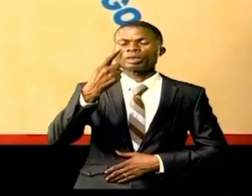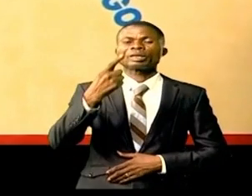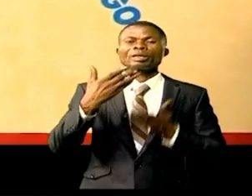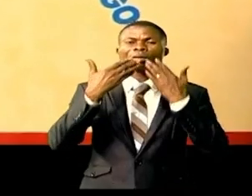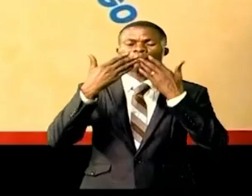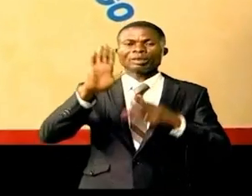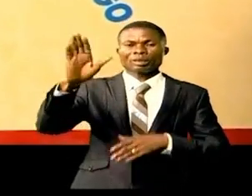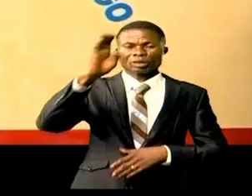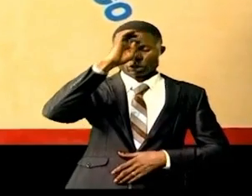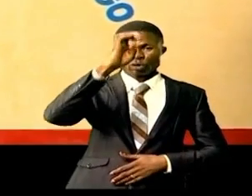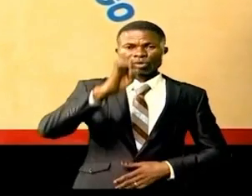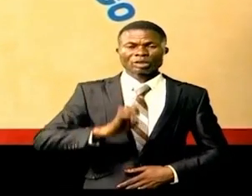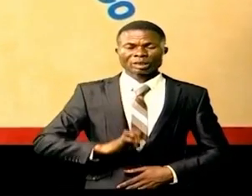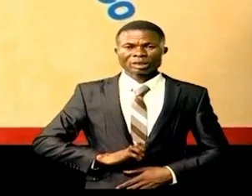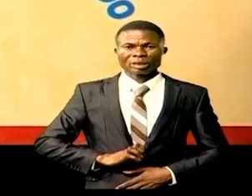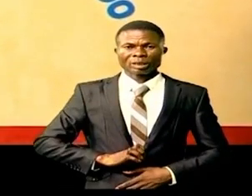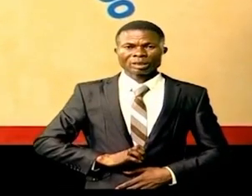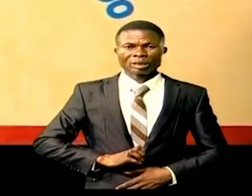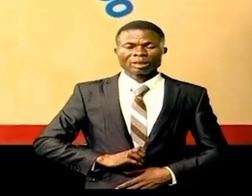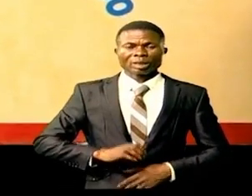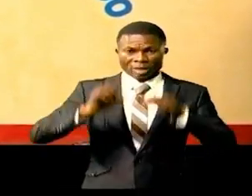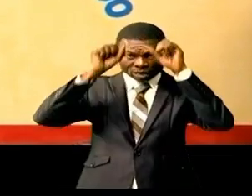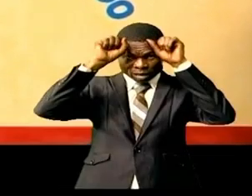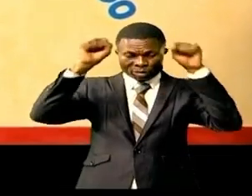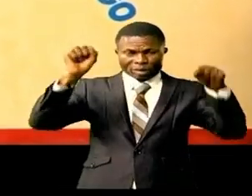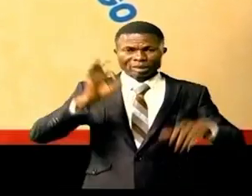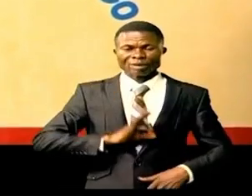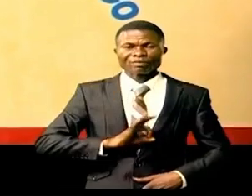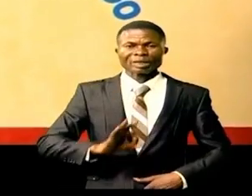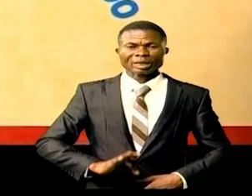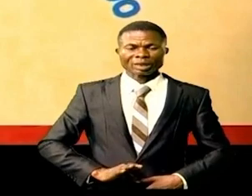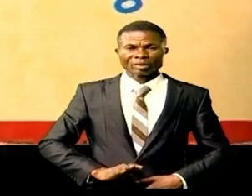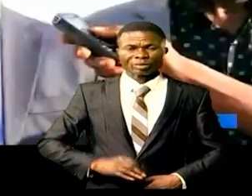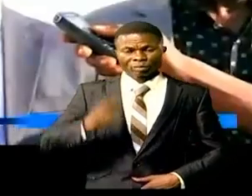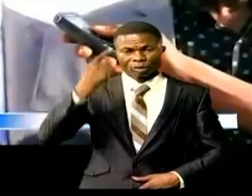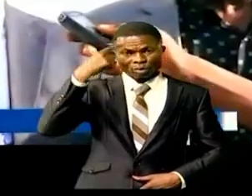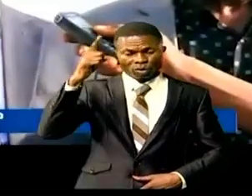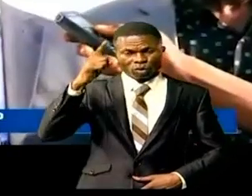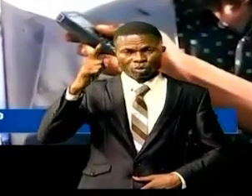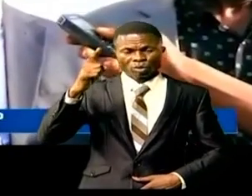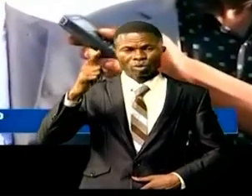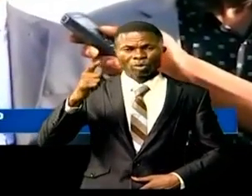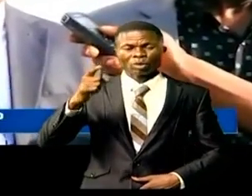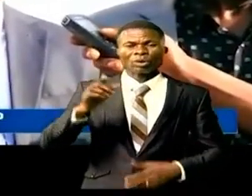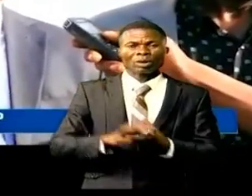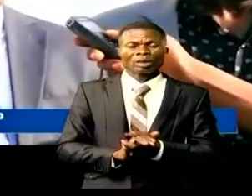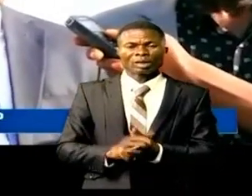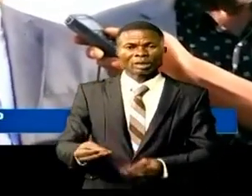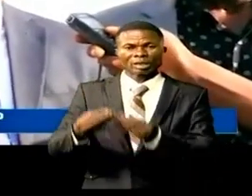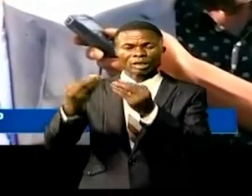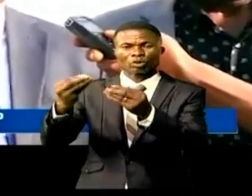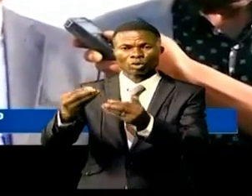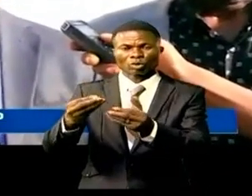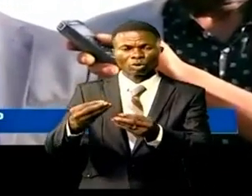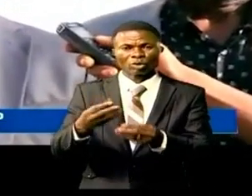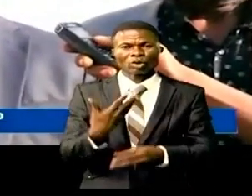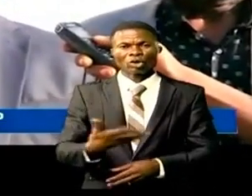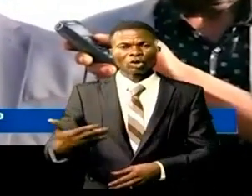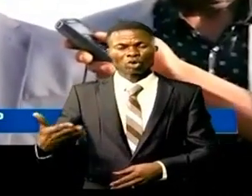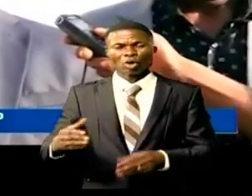son Excellence Félix-Antoine Tshisekedi Tshilombo pour avoir doté des moyens